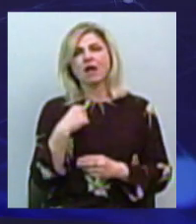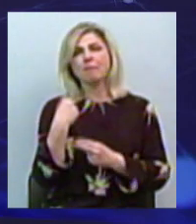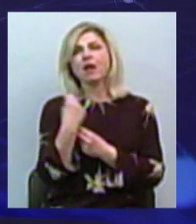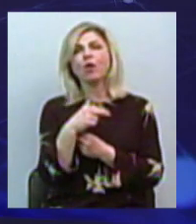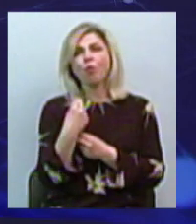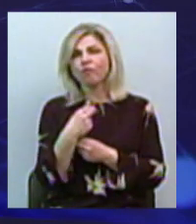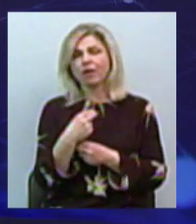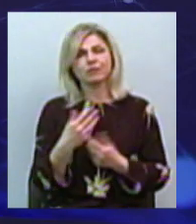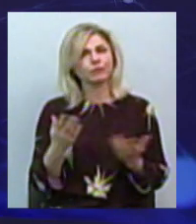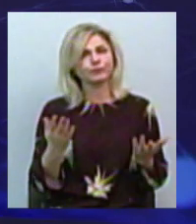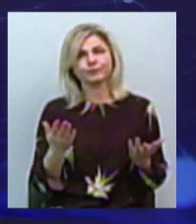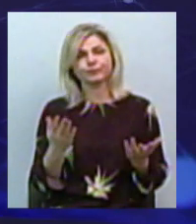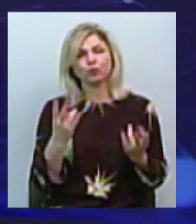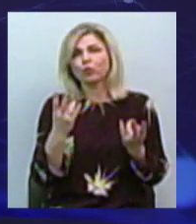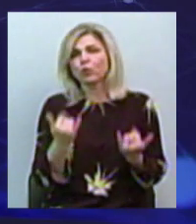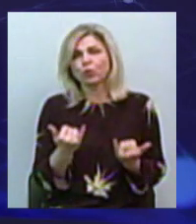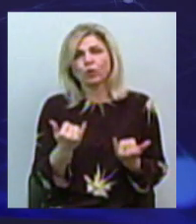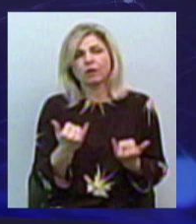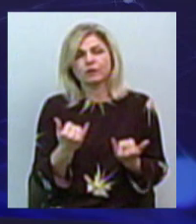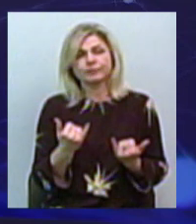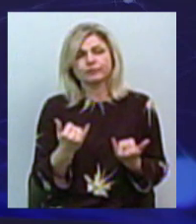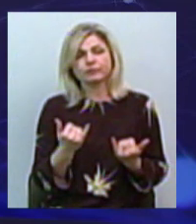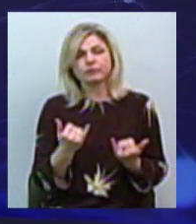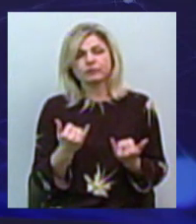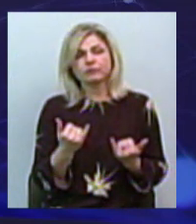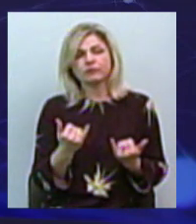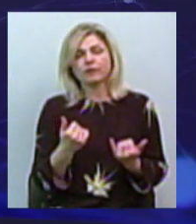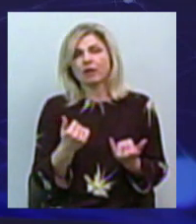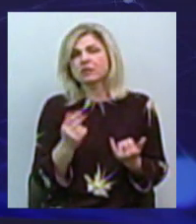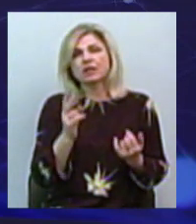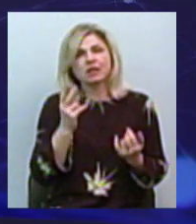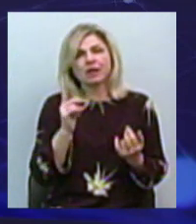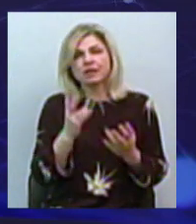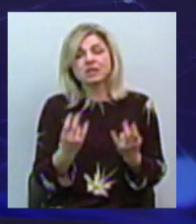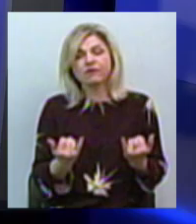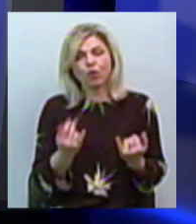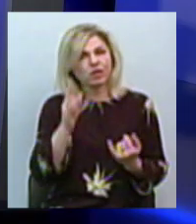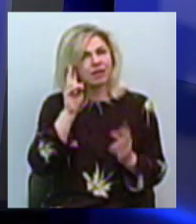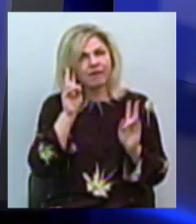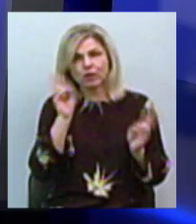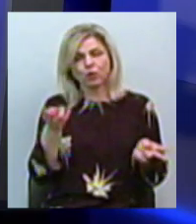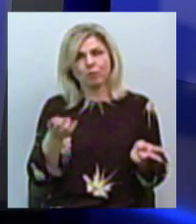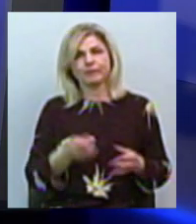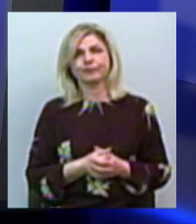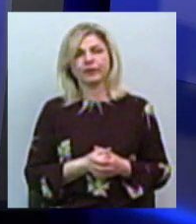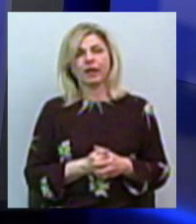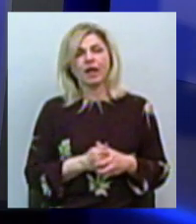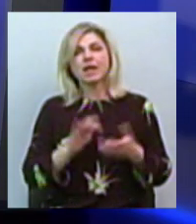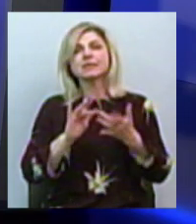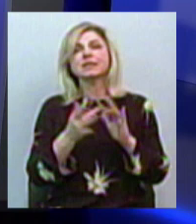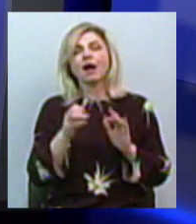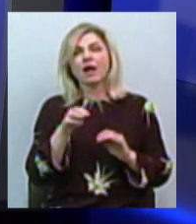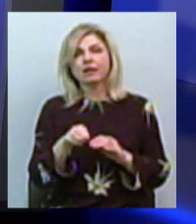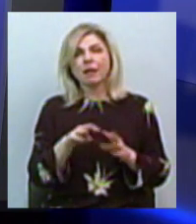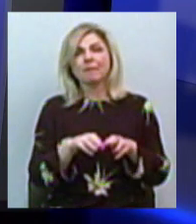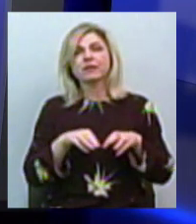Самовилікування, по крайній мірі, мені на сьогоднішній день невідомо. Як повідомляє сайт Міністерства охорони здоров'я України,